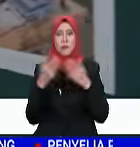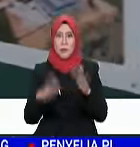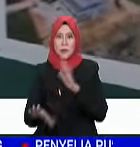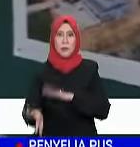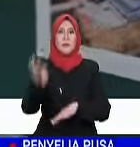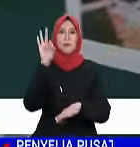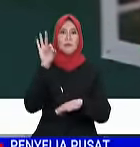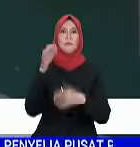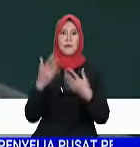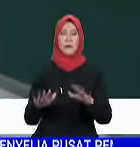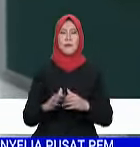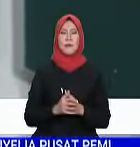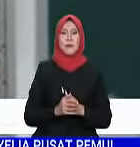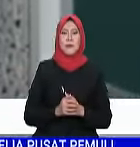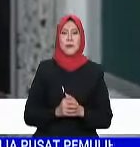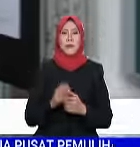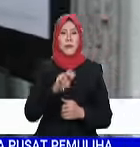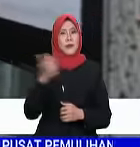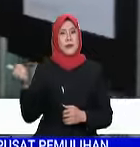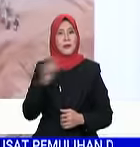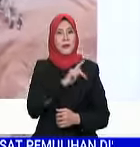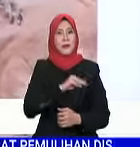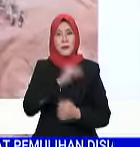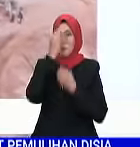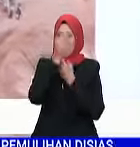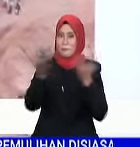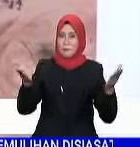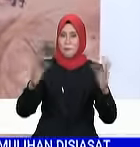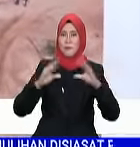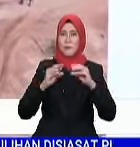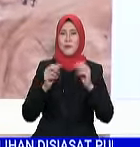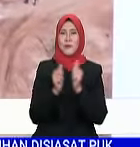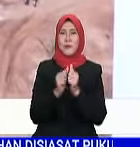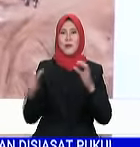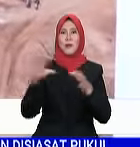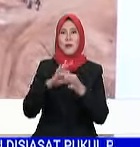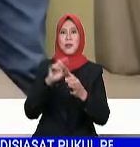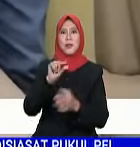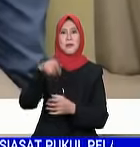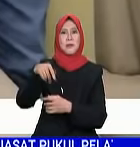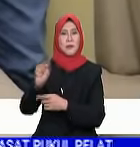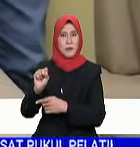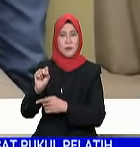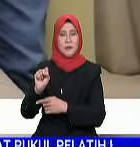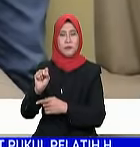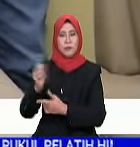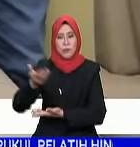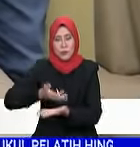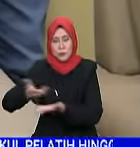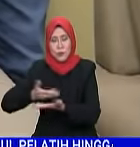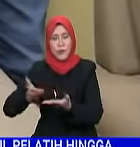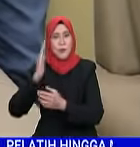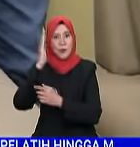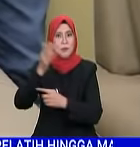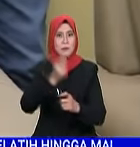pasti. Dalam perkembangan lain, Ketua Menteri turut memaklumkan bahawa mesyuarat bersama Gabungan Parti Sarawak GPS akan diadakan